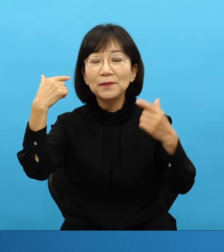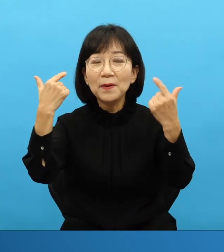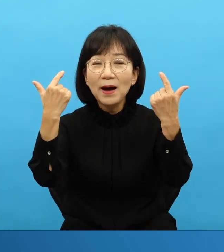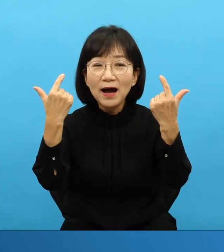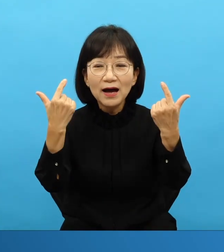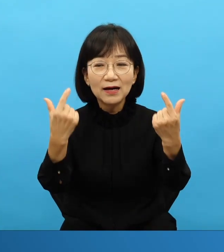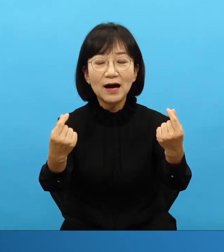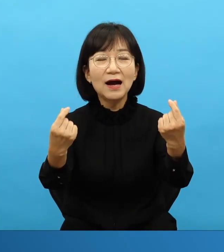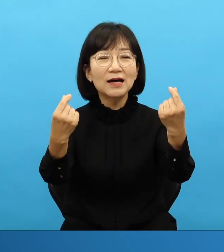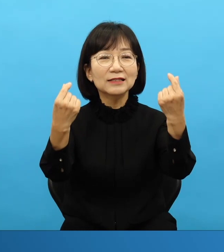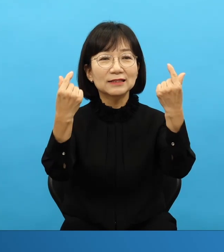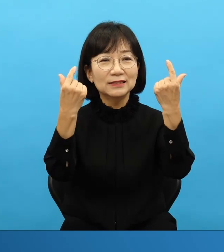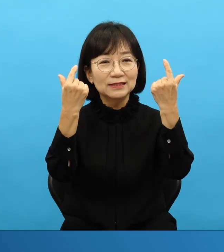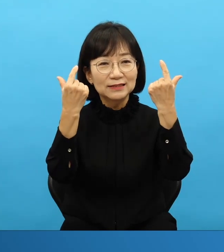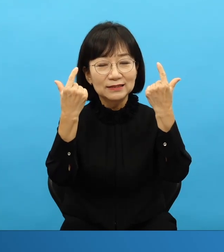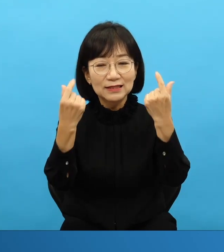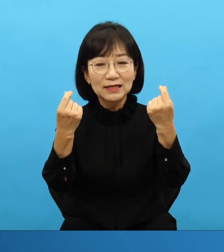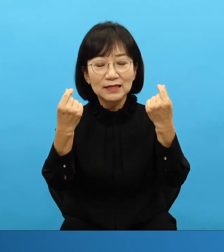명예와